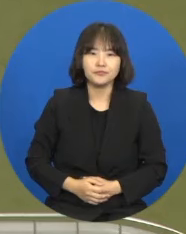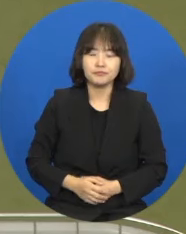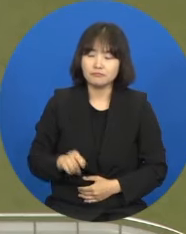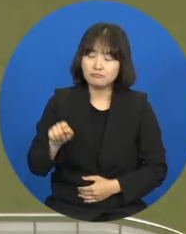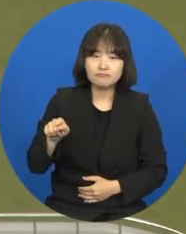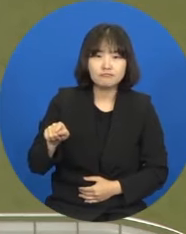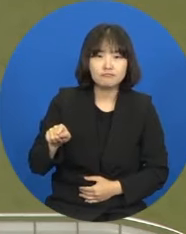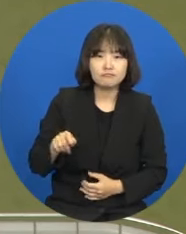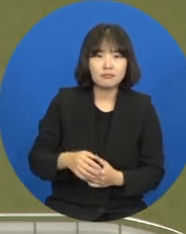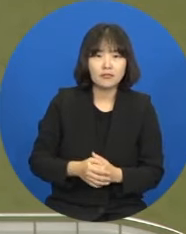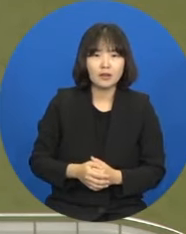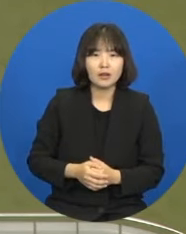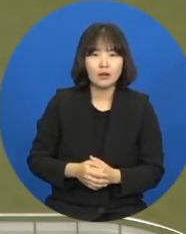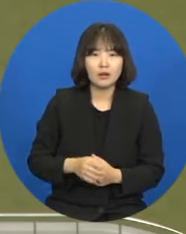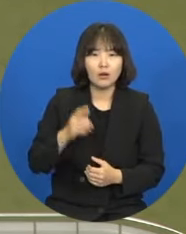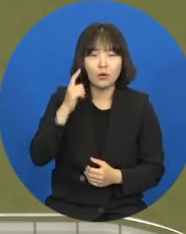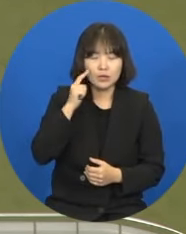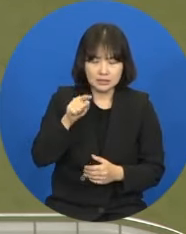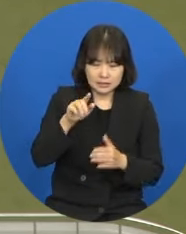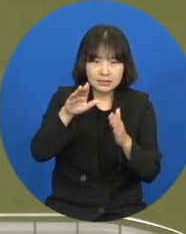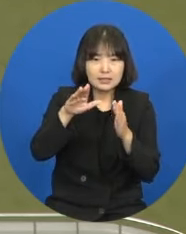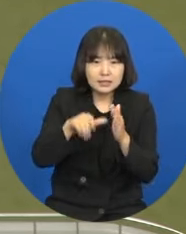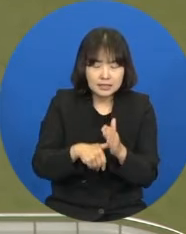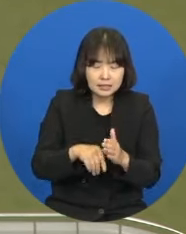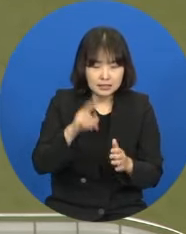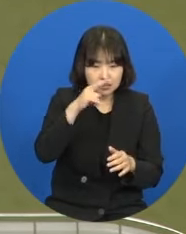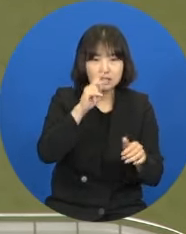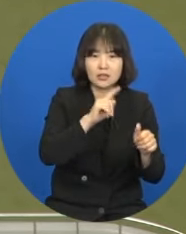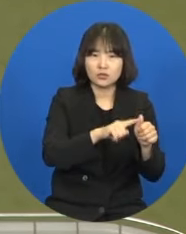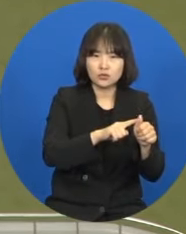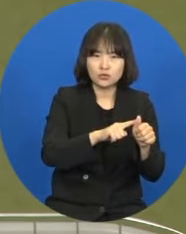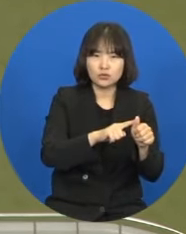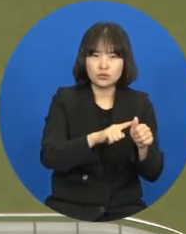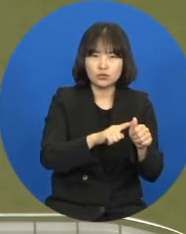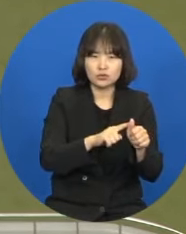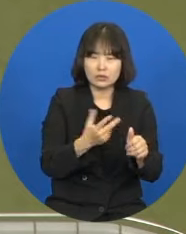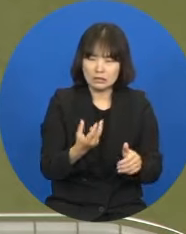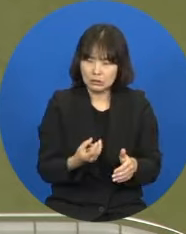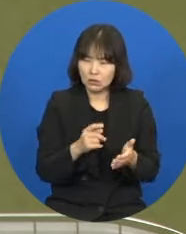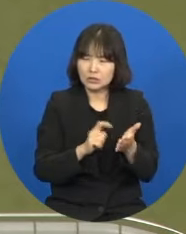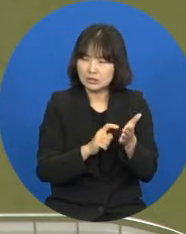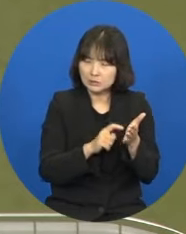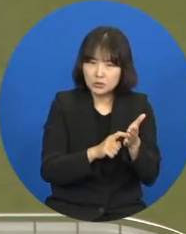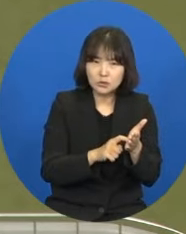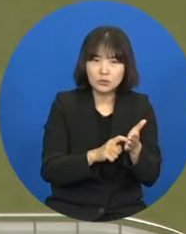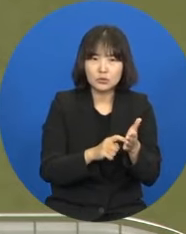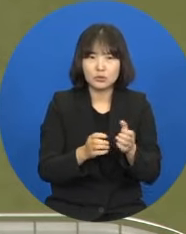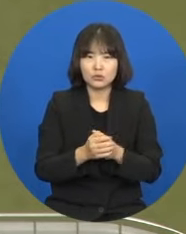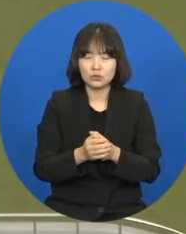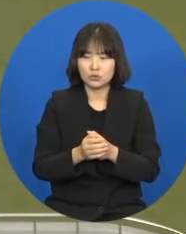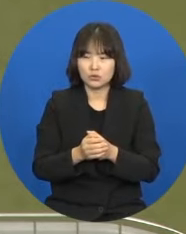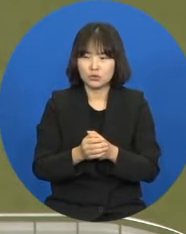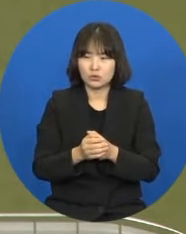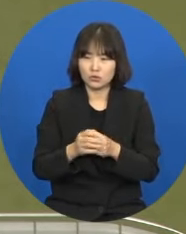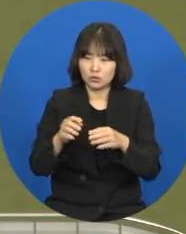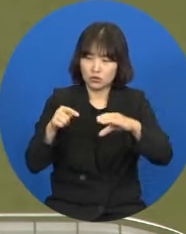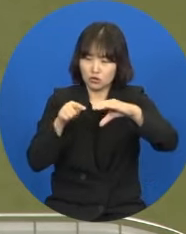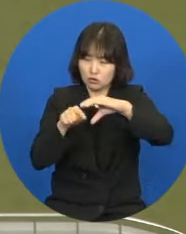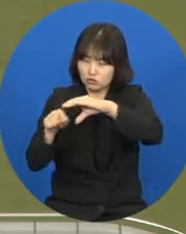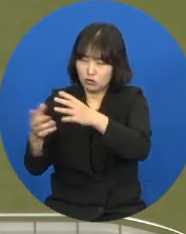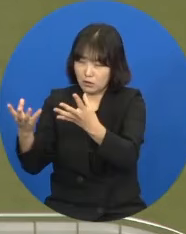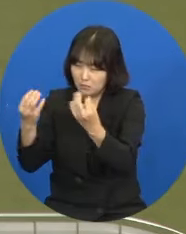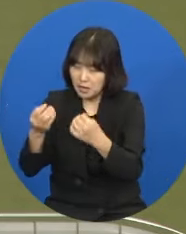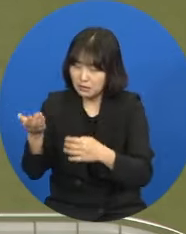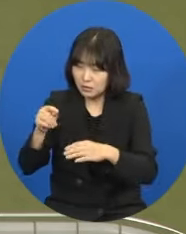봐도 왜하필 그때 사울이 생사 일어났으며 그 많은 굴 중에 그 굴을 들어갔으며